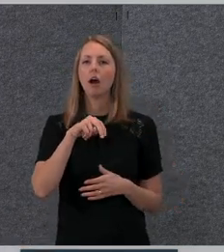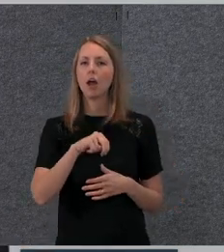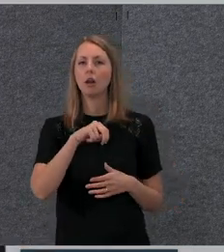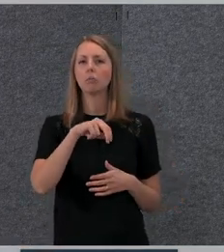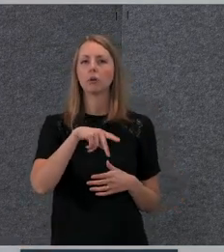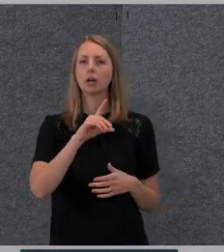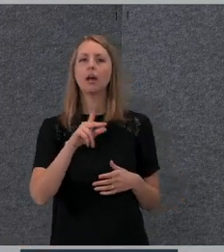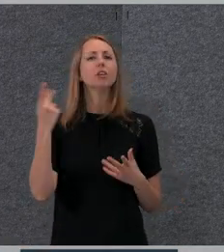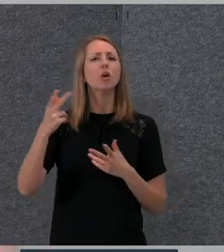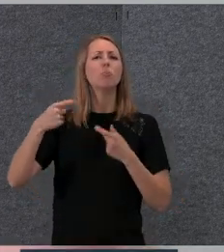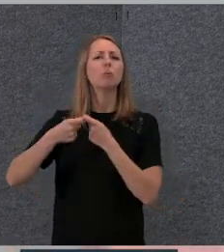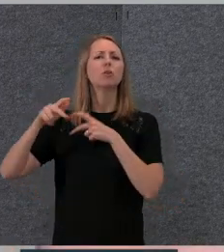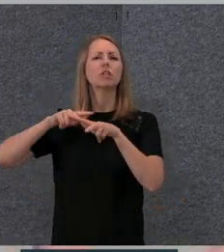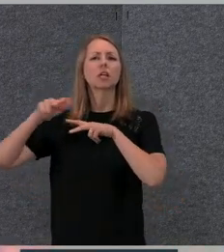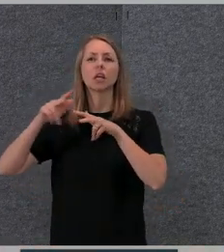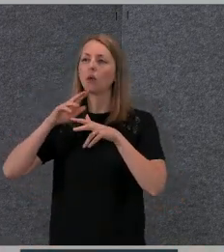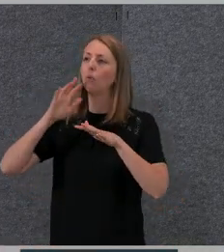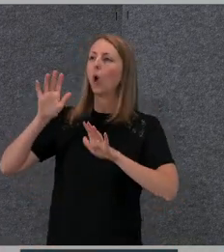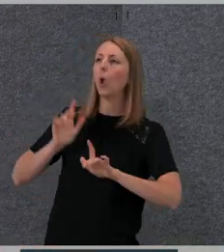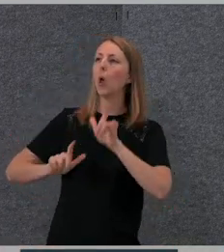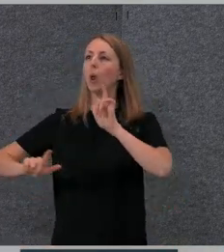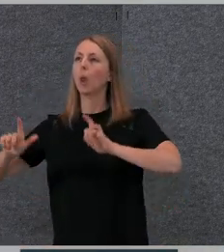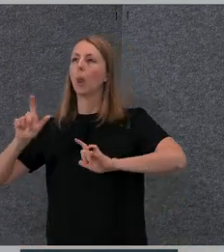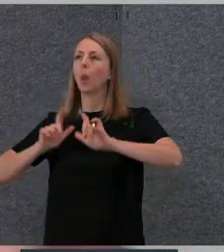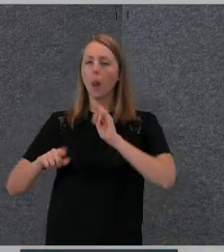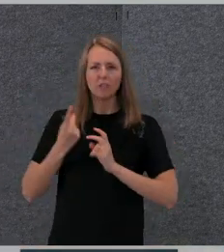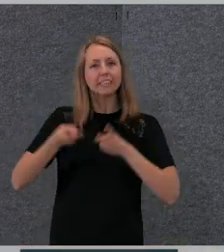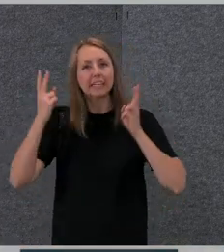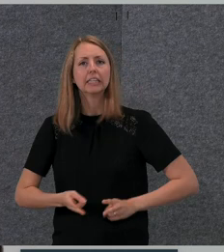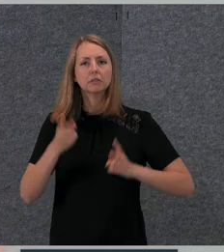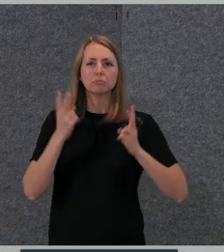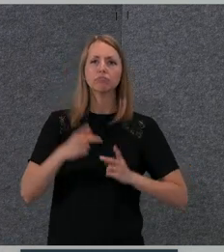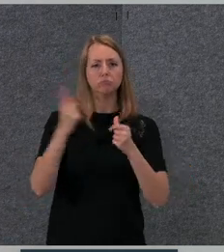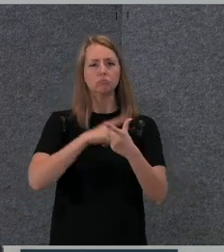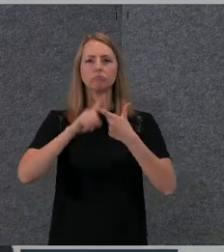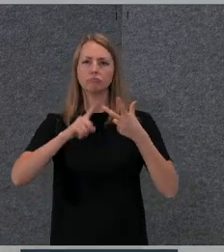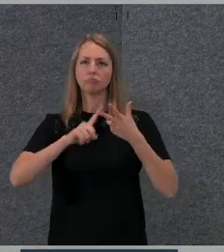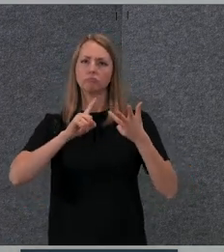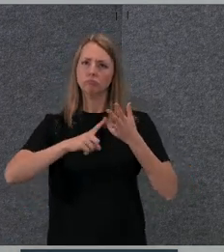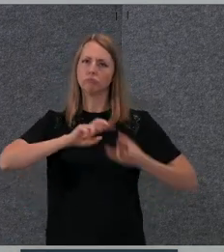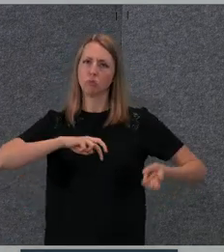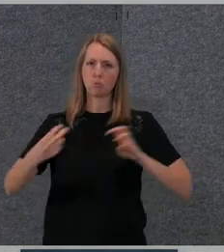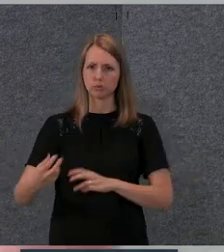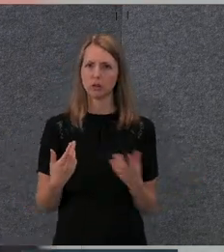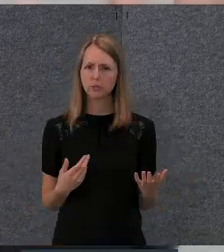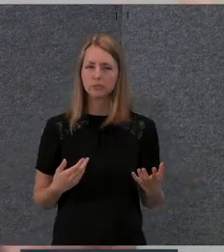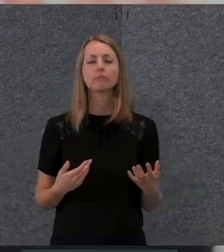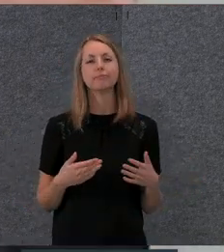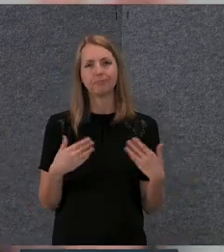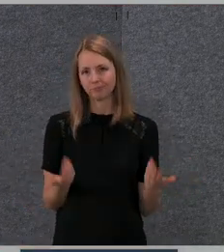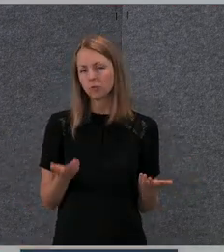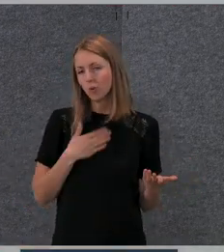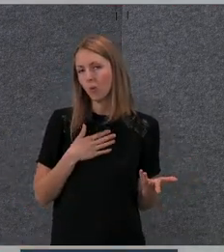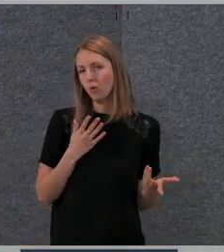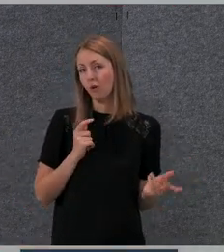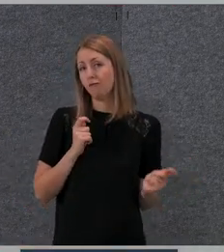die Bundesregierung unglaublich schlecht performt. Ich glaube, da kämen wir wirklich nochmal in Vorlage. Das